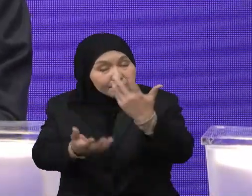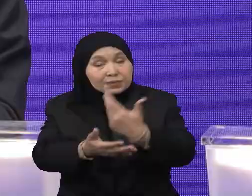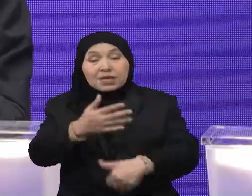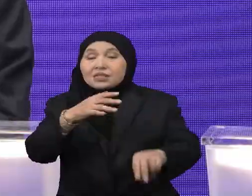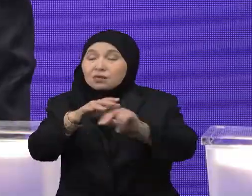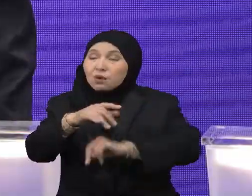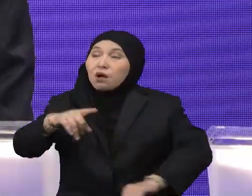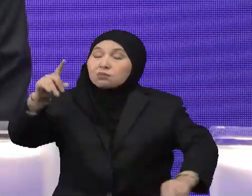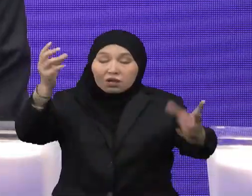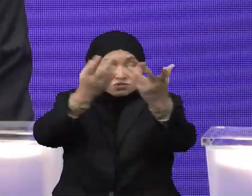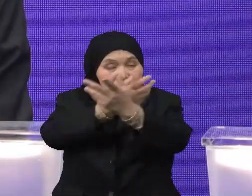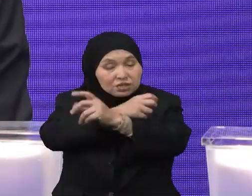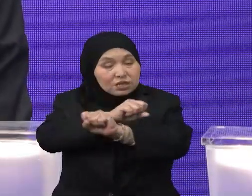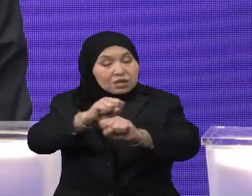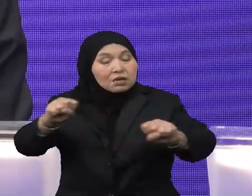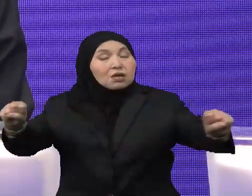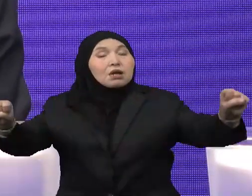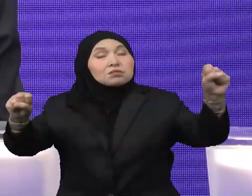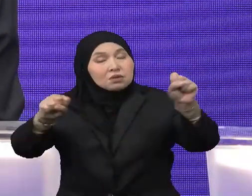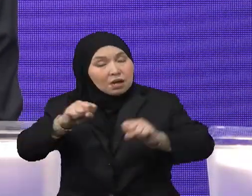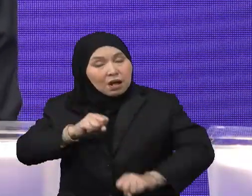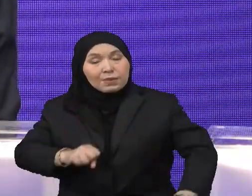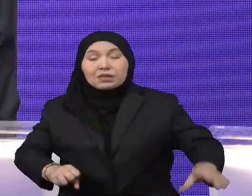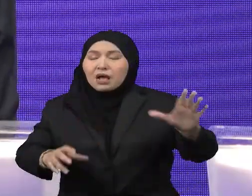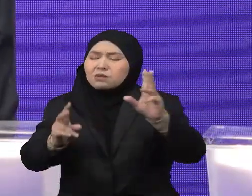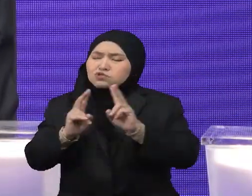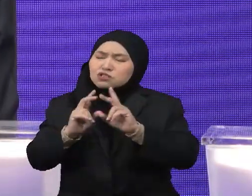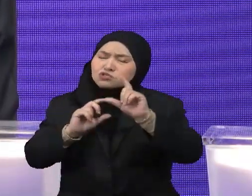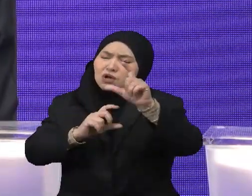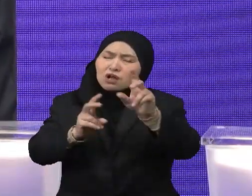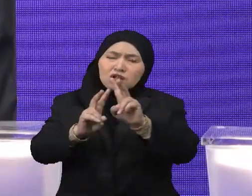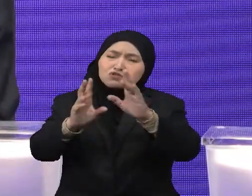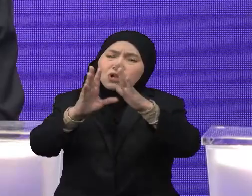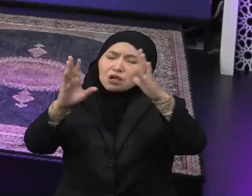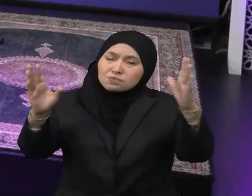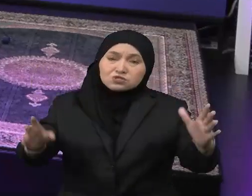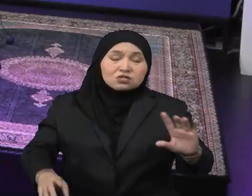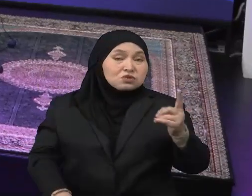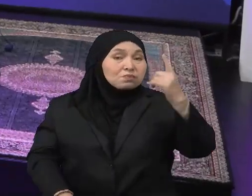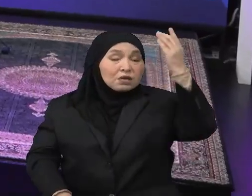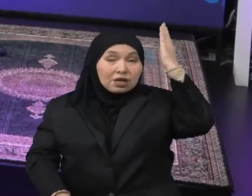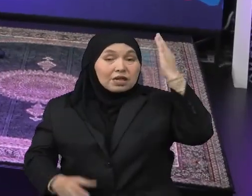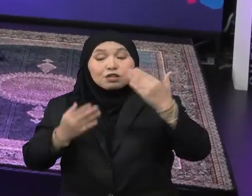macamnya Allah sediakan bagi mereka yang sangat besar wallahualam